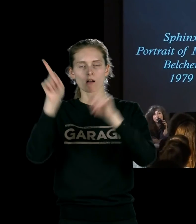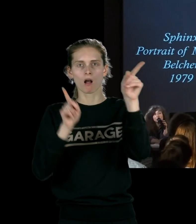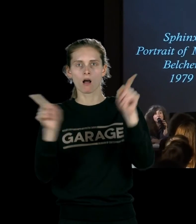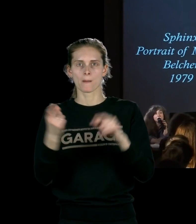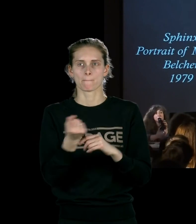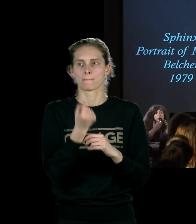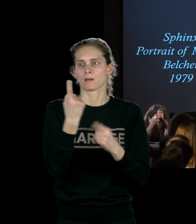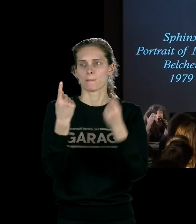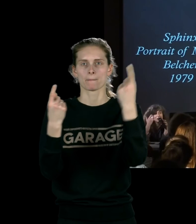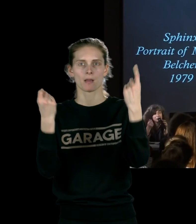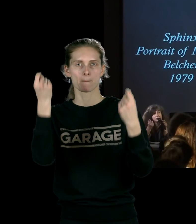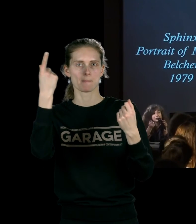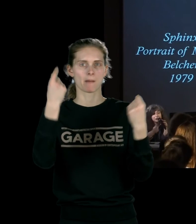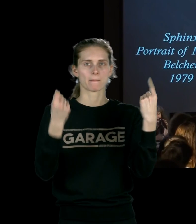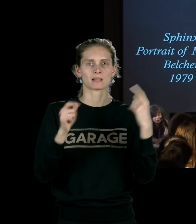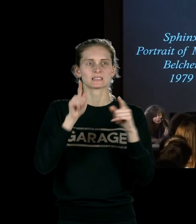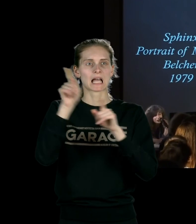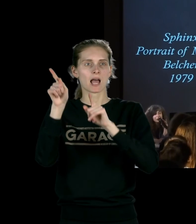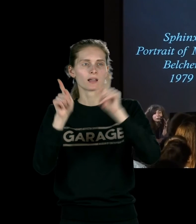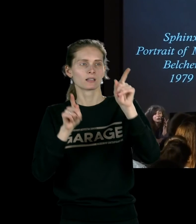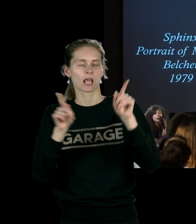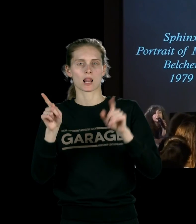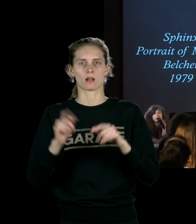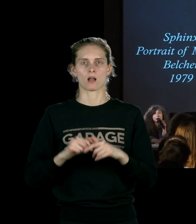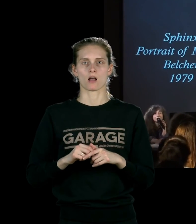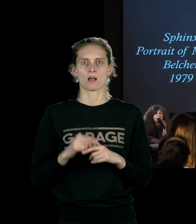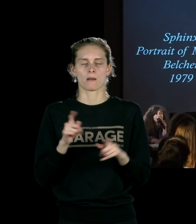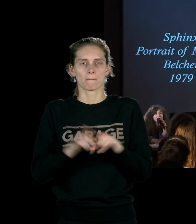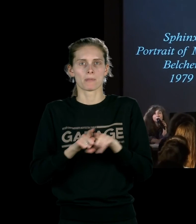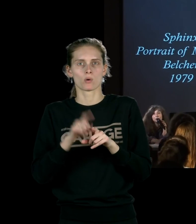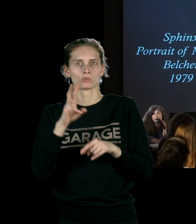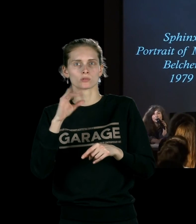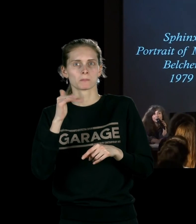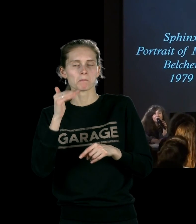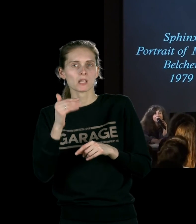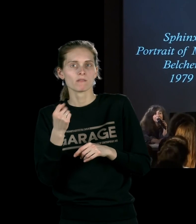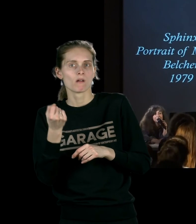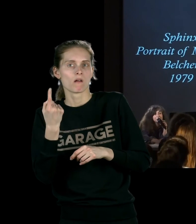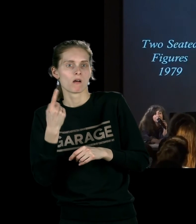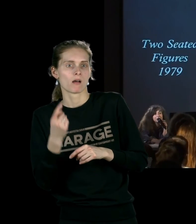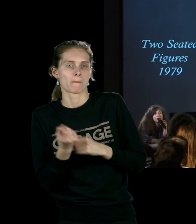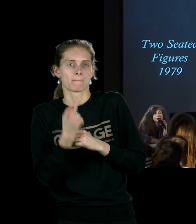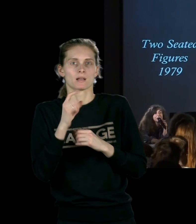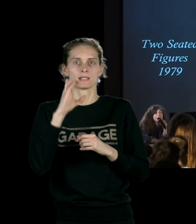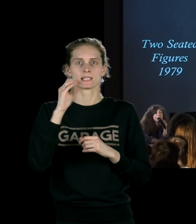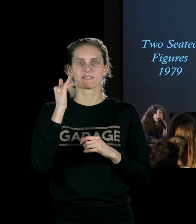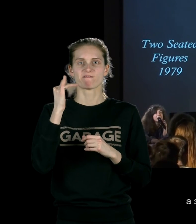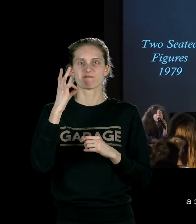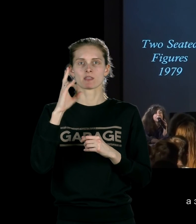которые как бы появление мифологических персонажей, у него появляется сфинкс в